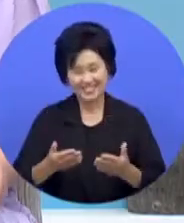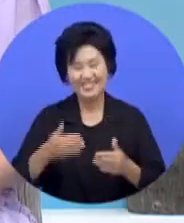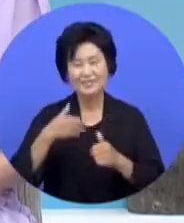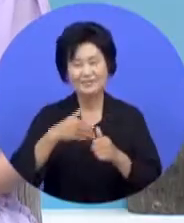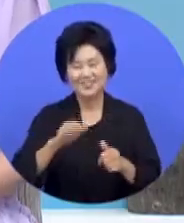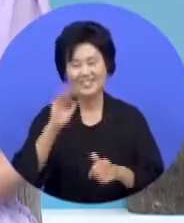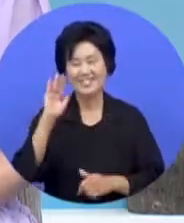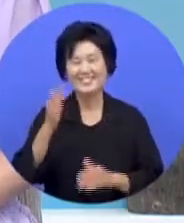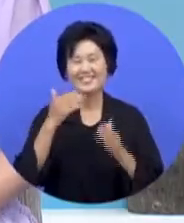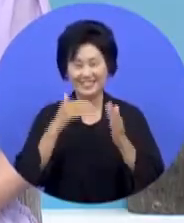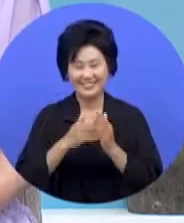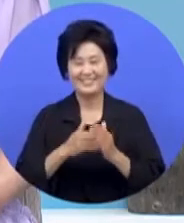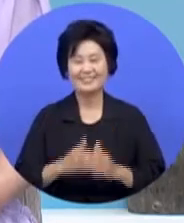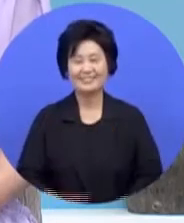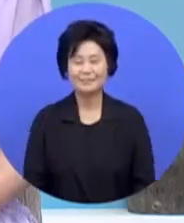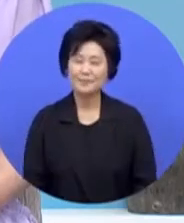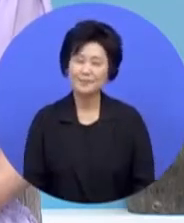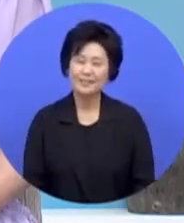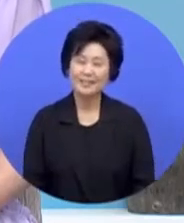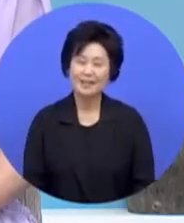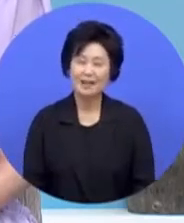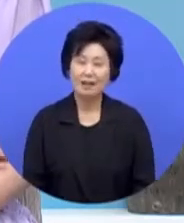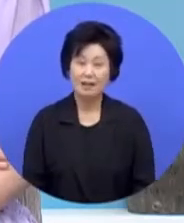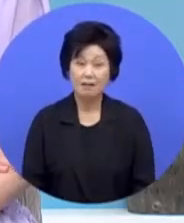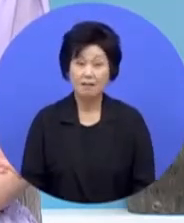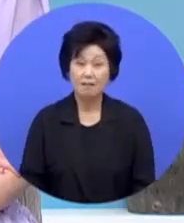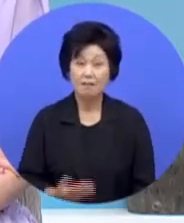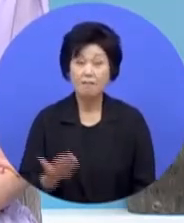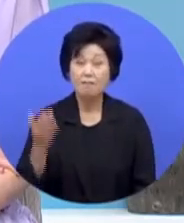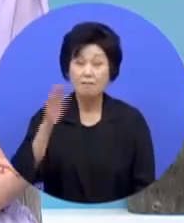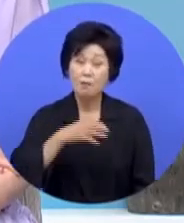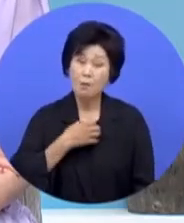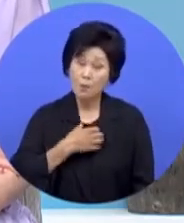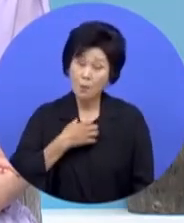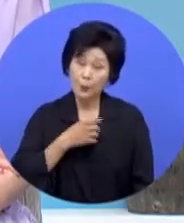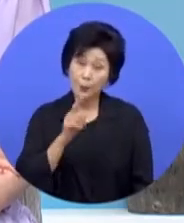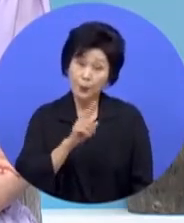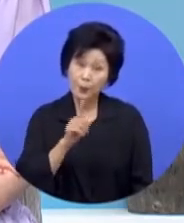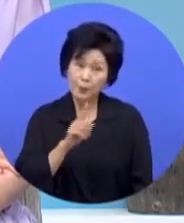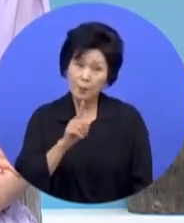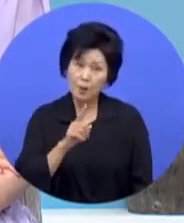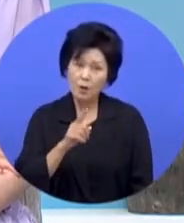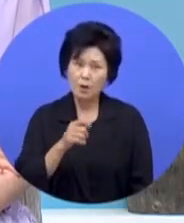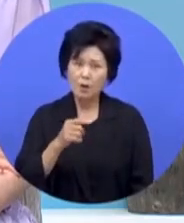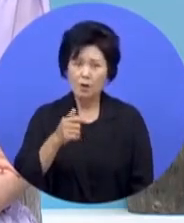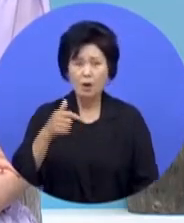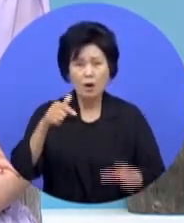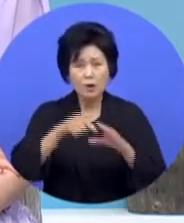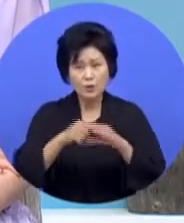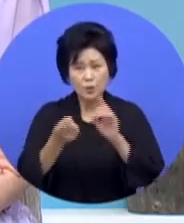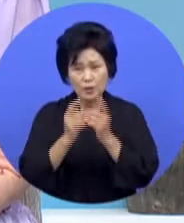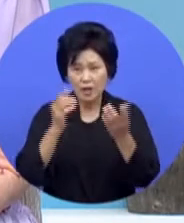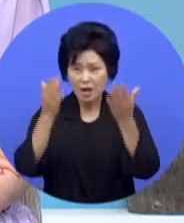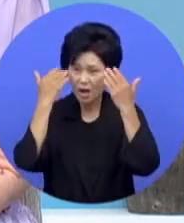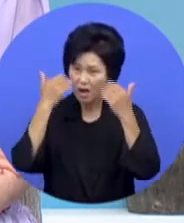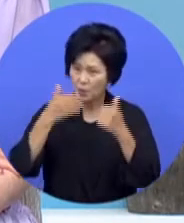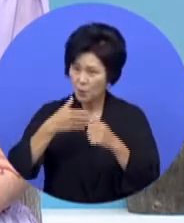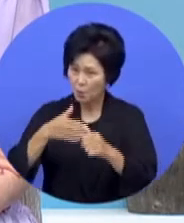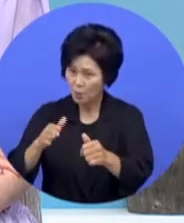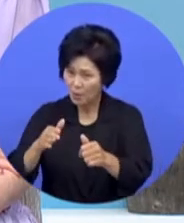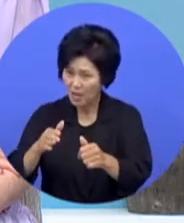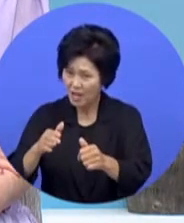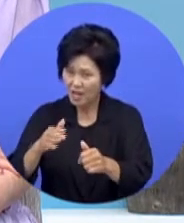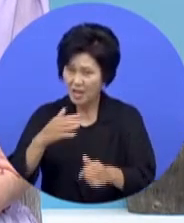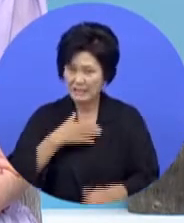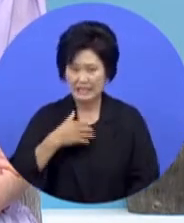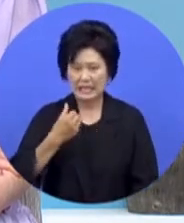있잖아요. 이런 걱정들 하시는 분들 계시거든. 기독교 대안학교에 보내면 우리 아이들이 아이고 이